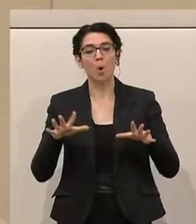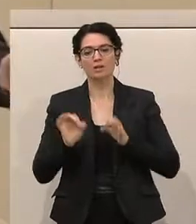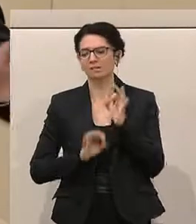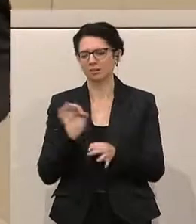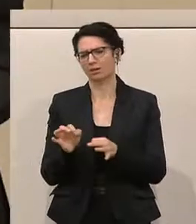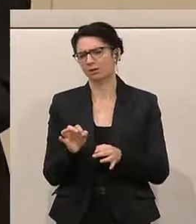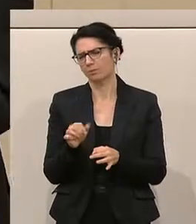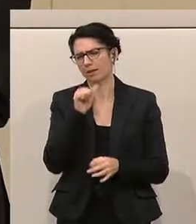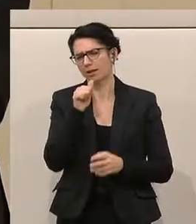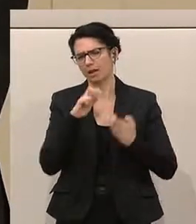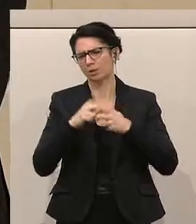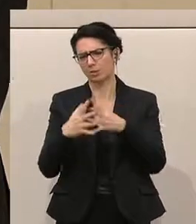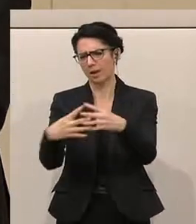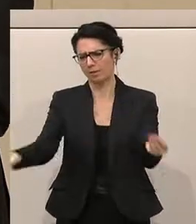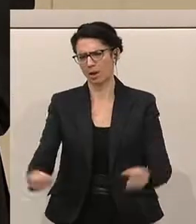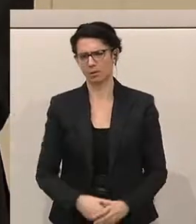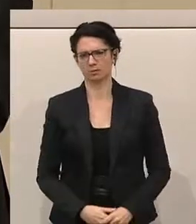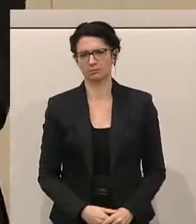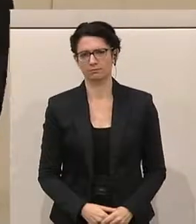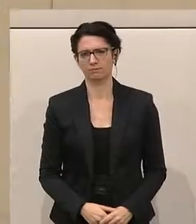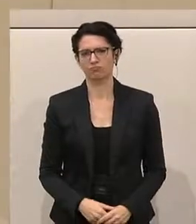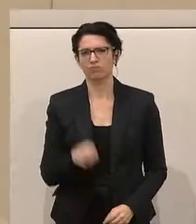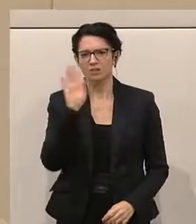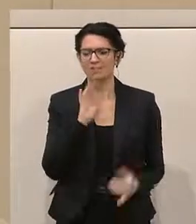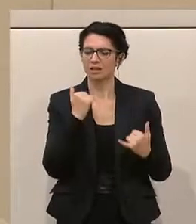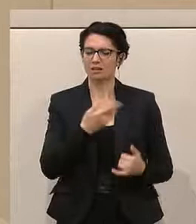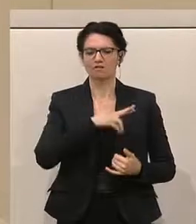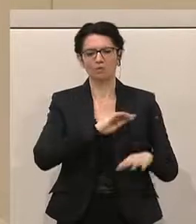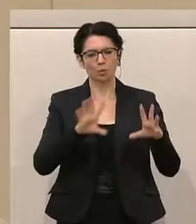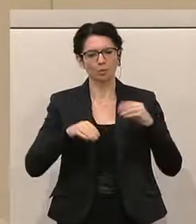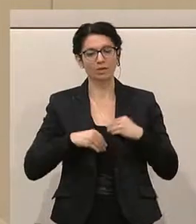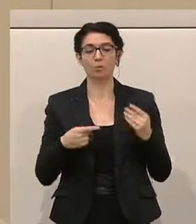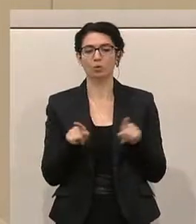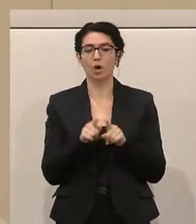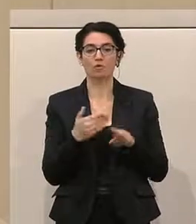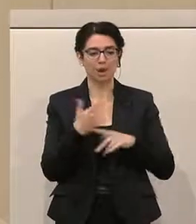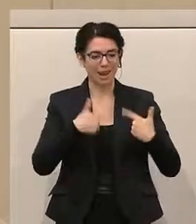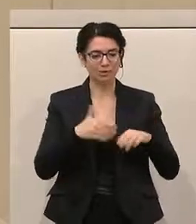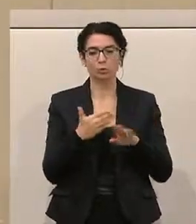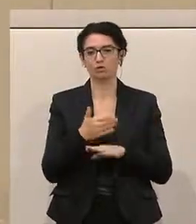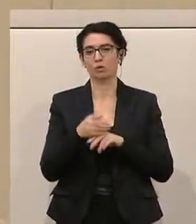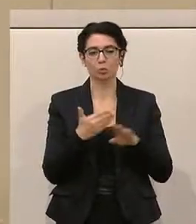löst keine Probleme. Nehmen Sie die Verantwortung wahr für unser Land und für die Steuerzahlerinnen und Steuerzahler.